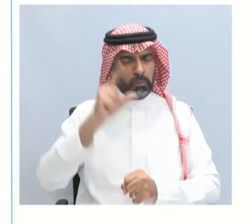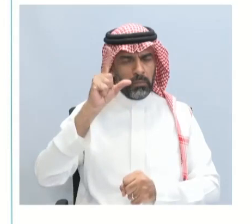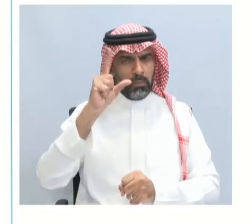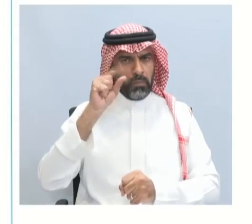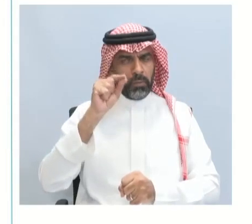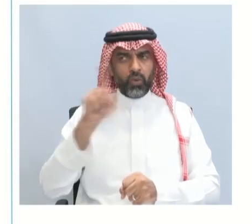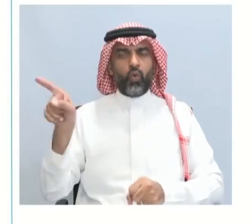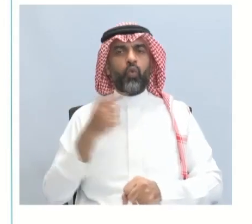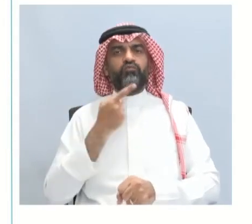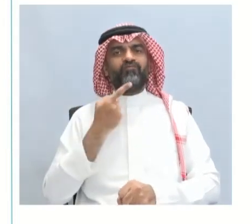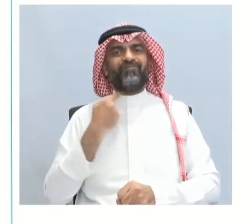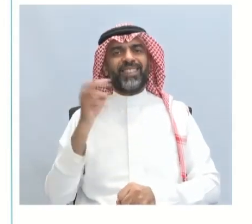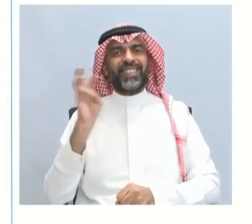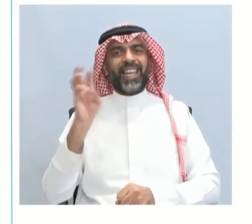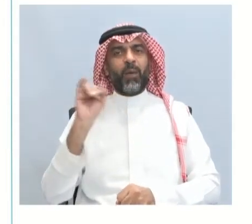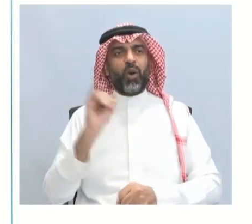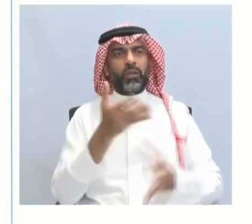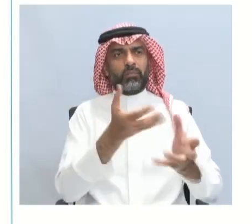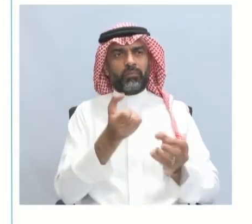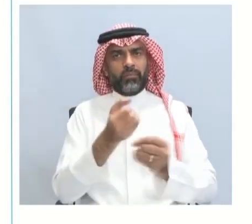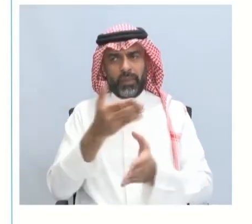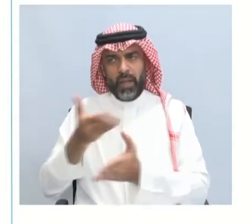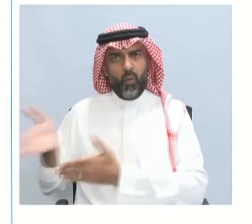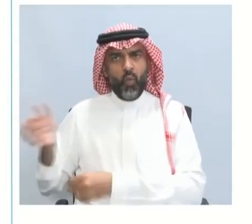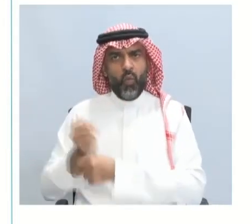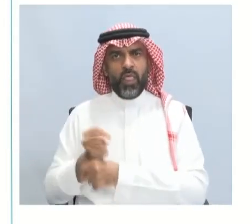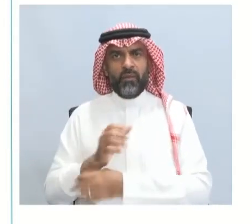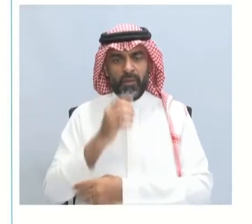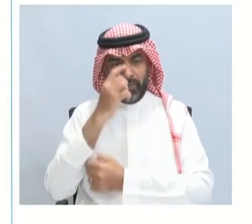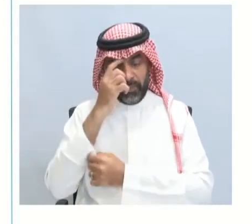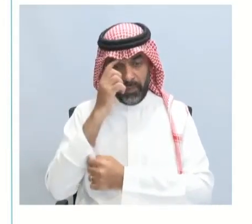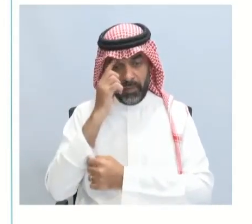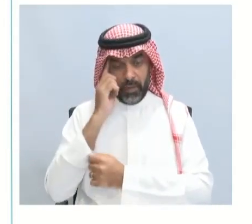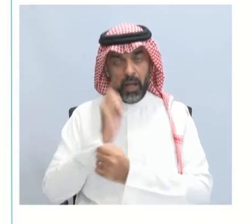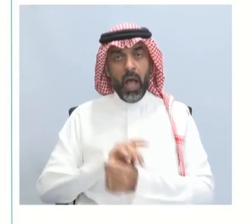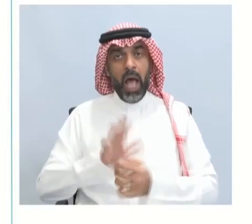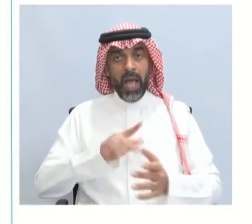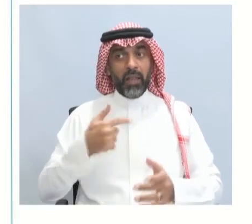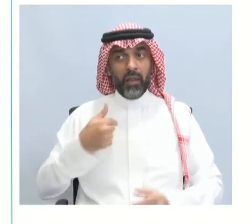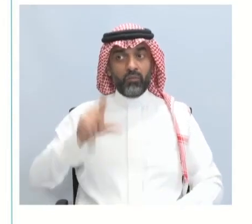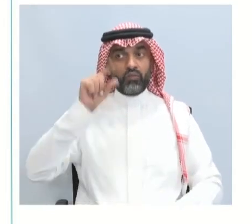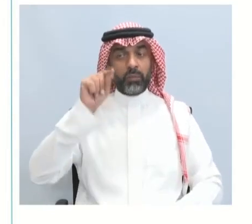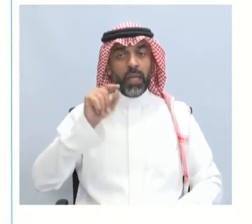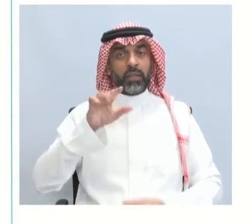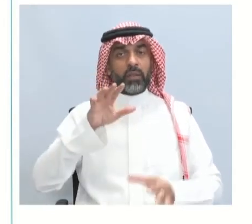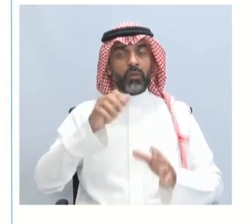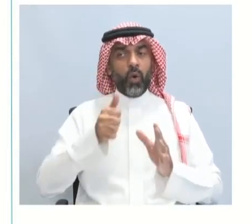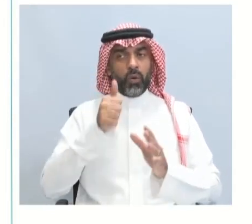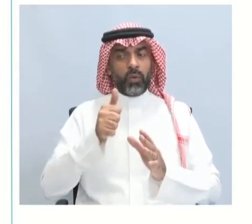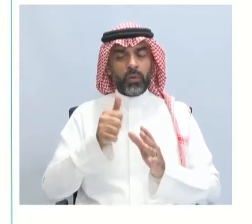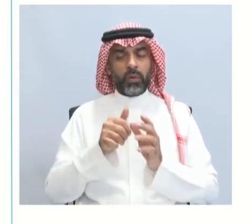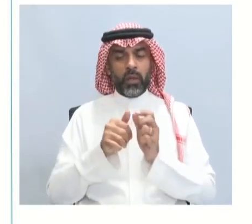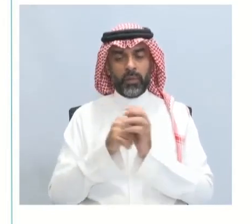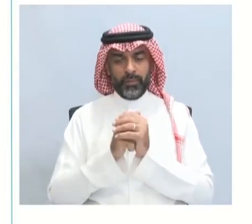يمكن تحقيقه الا من خلال انه يكون سلوك في الحياه من اول يوم ذكرنا يعقد الرئيس